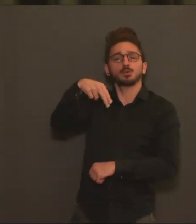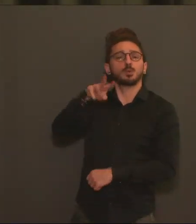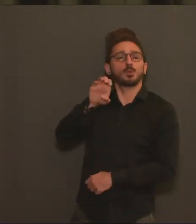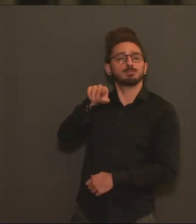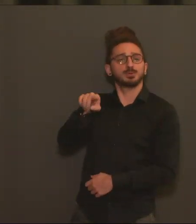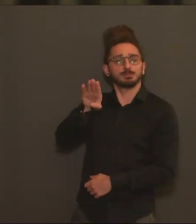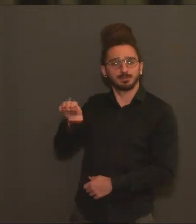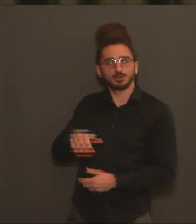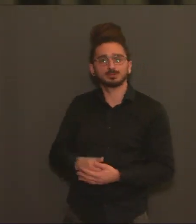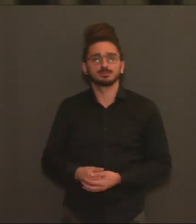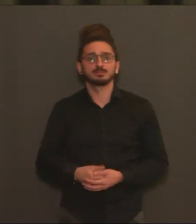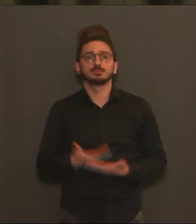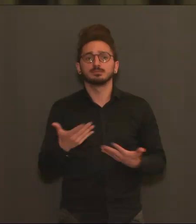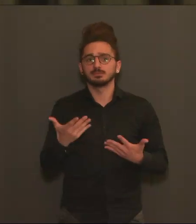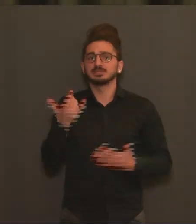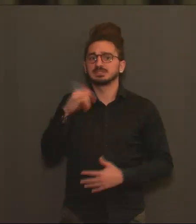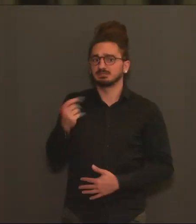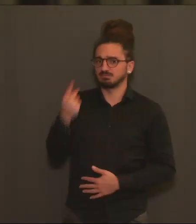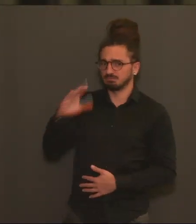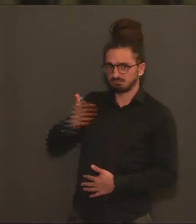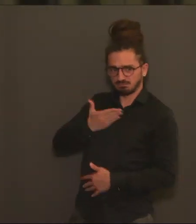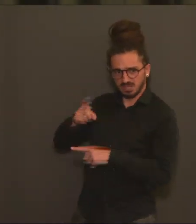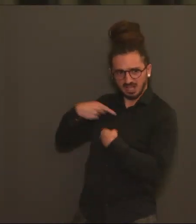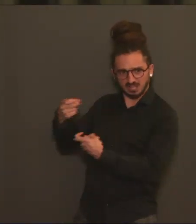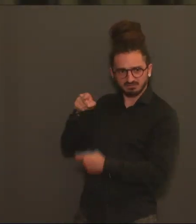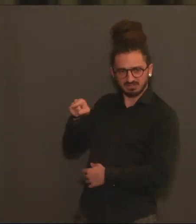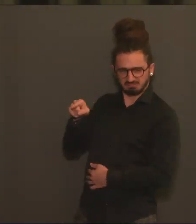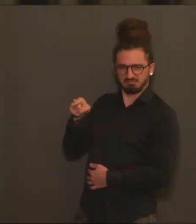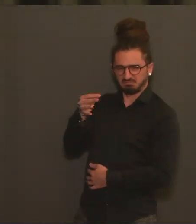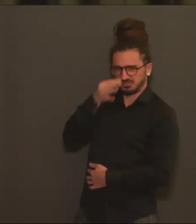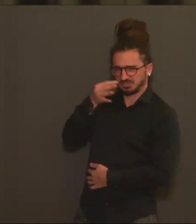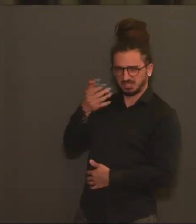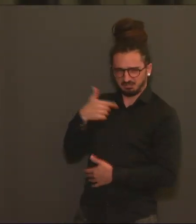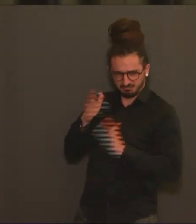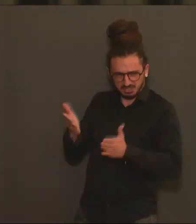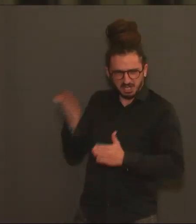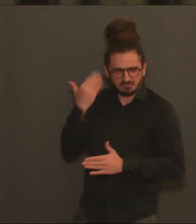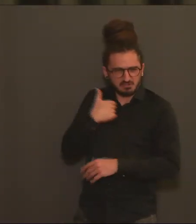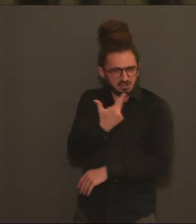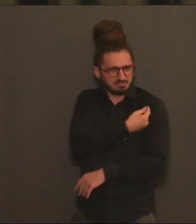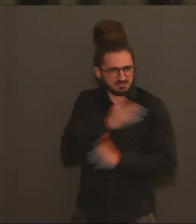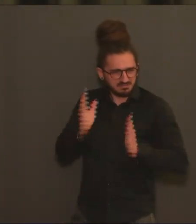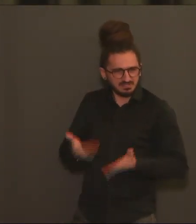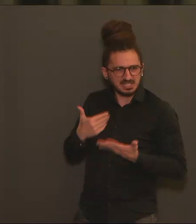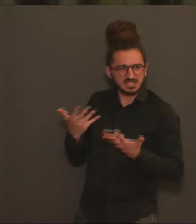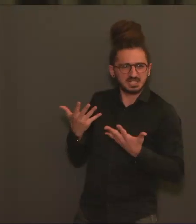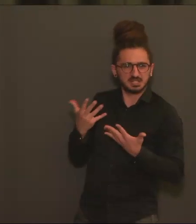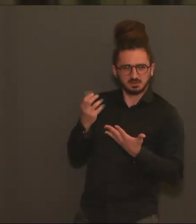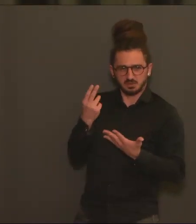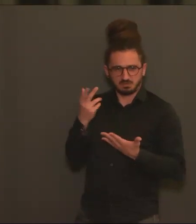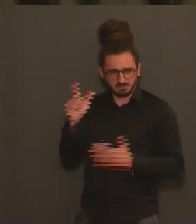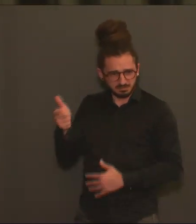été vacciné ou si vous pensez que votre tour n'est vraiment pas pour tout de suite, faites alors preuve d'esprit critique et